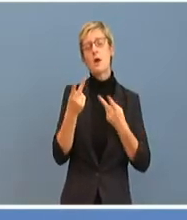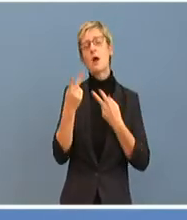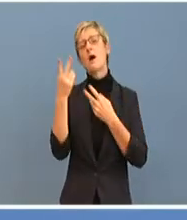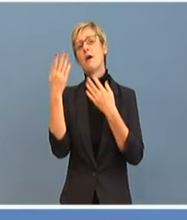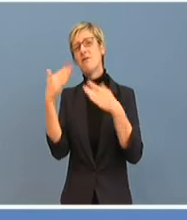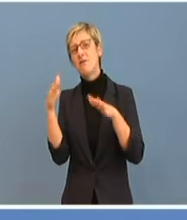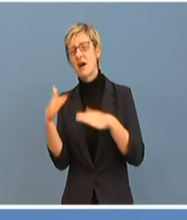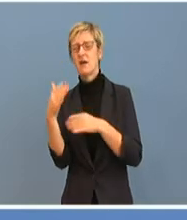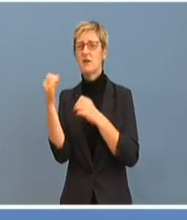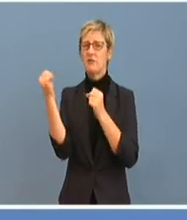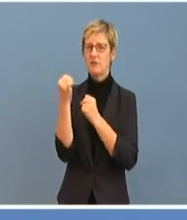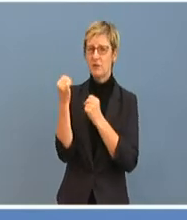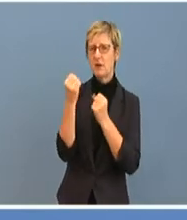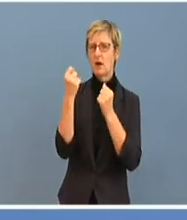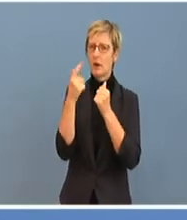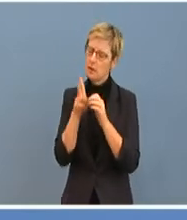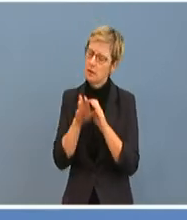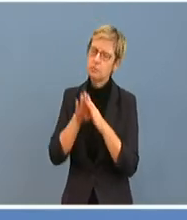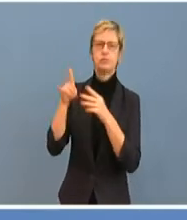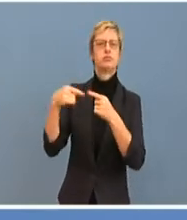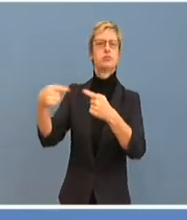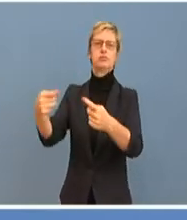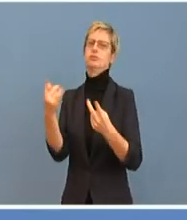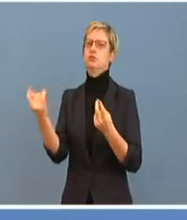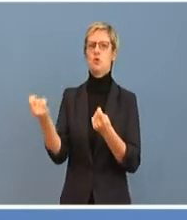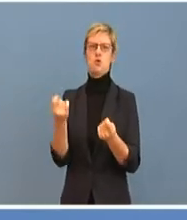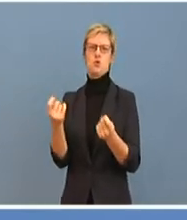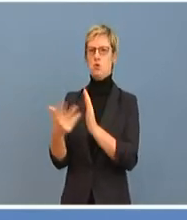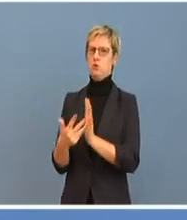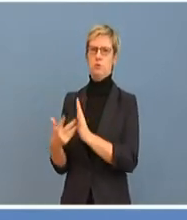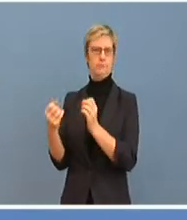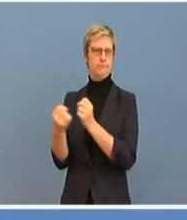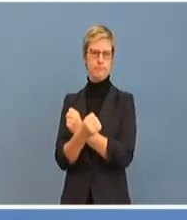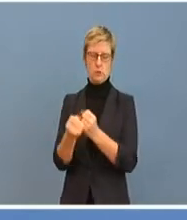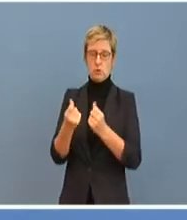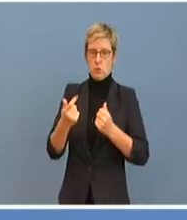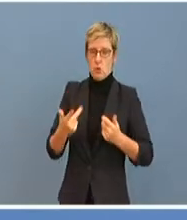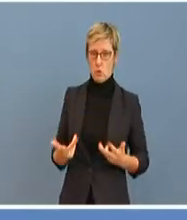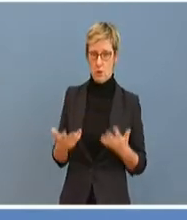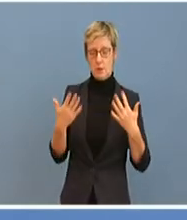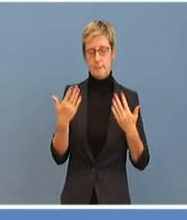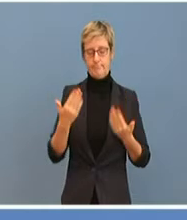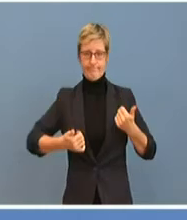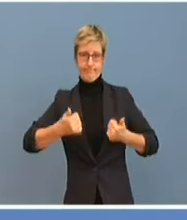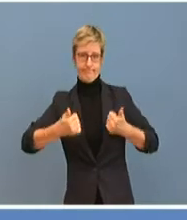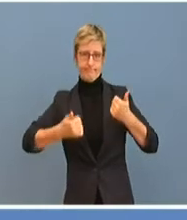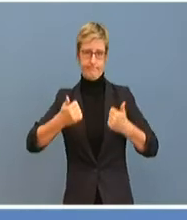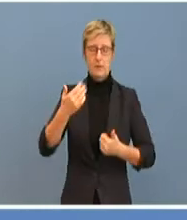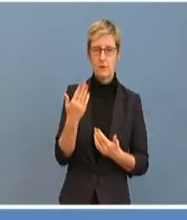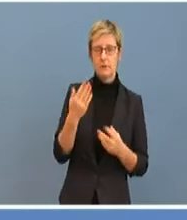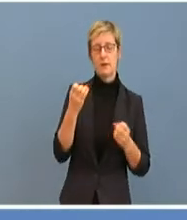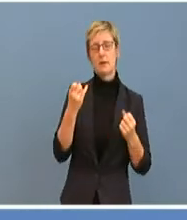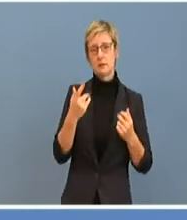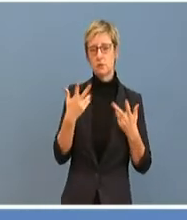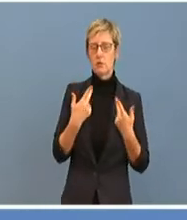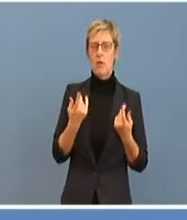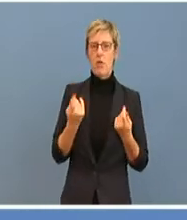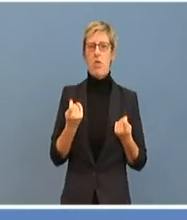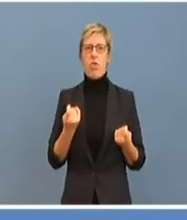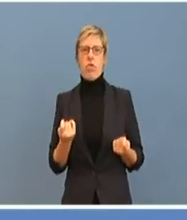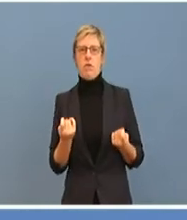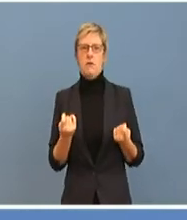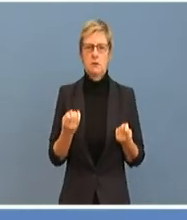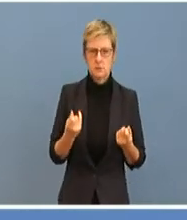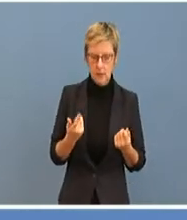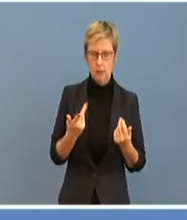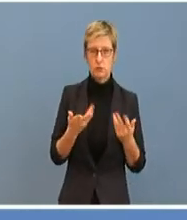Weihnachten davonlaufen. Und wenn es so käme, würde sich das früher oder später, wohl eher früher, auch in den Krankenhäusern,